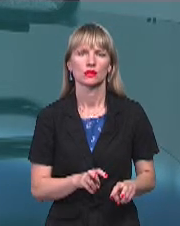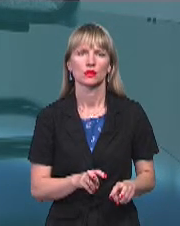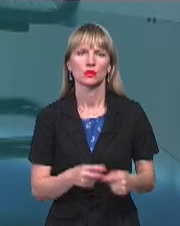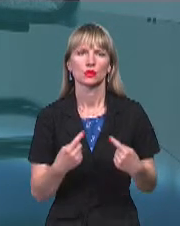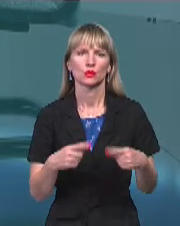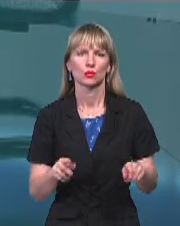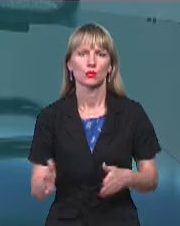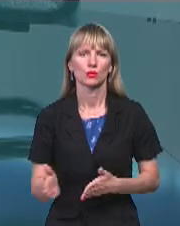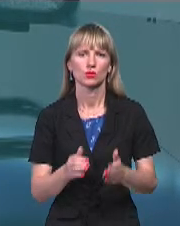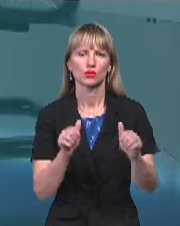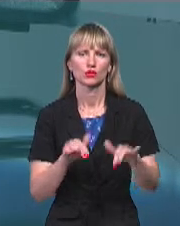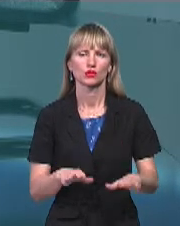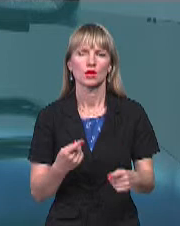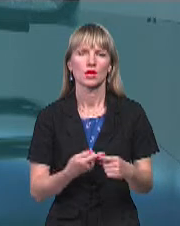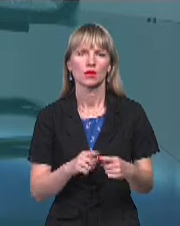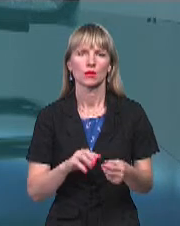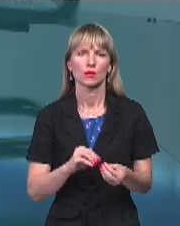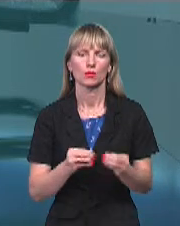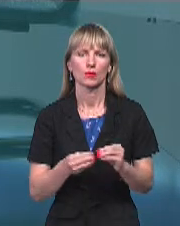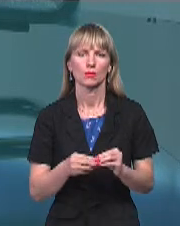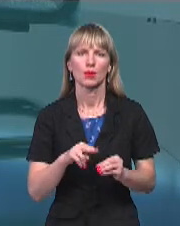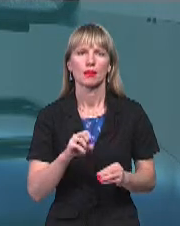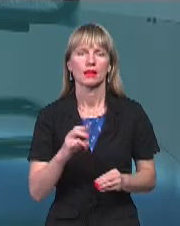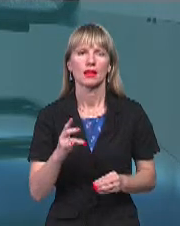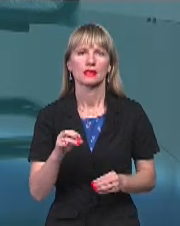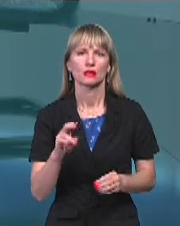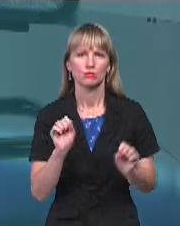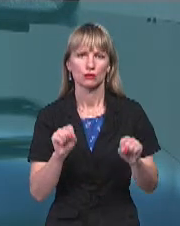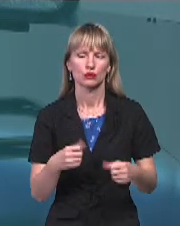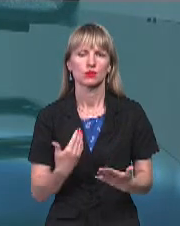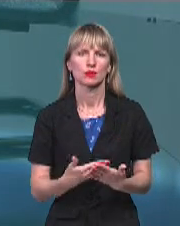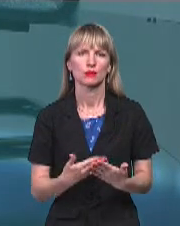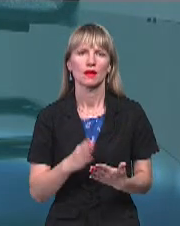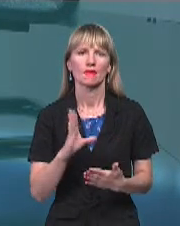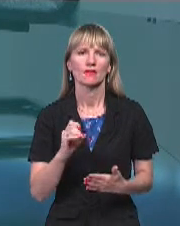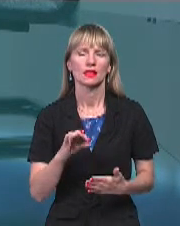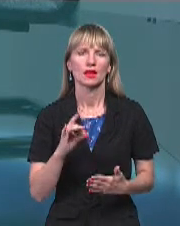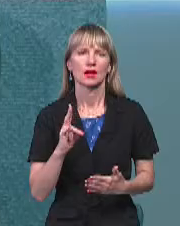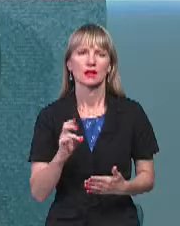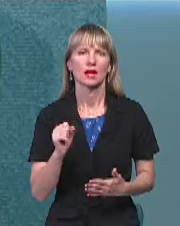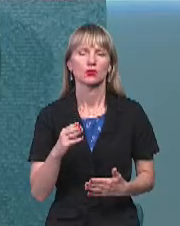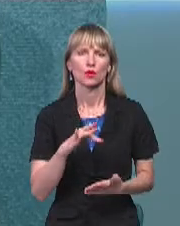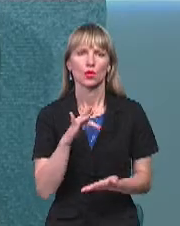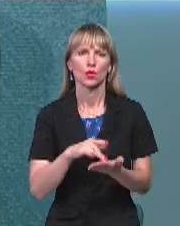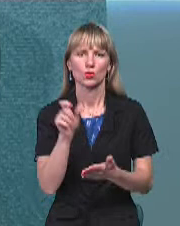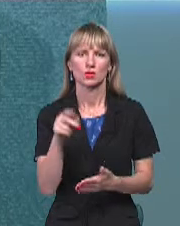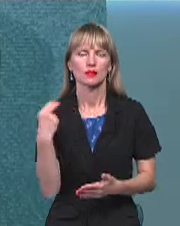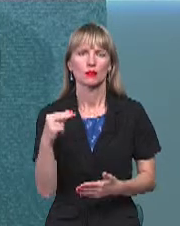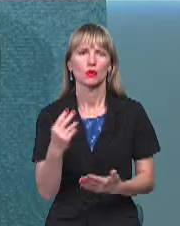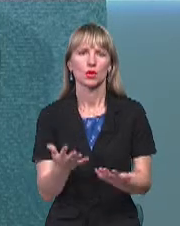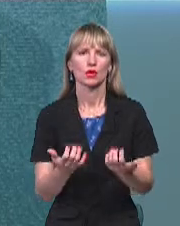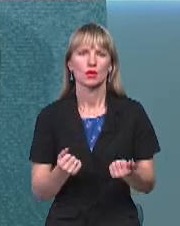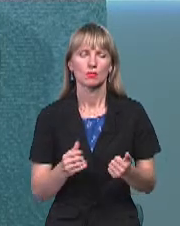інші шляхи вирішення цієї проблеми. Пан Андрію, а чи можуть, наприклад, ветерани АТО, городяни Запоріжжя